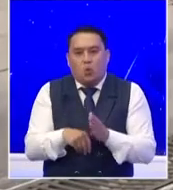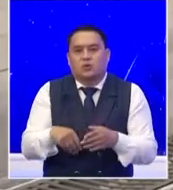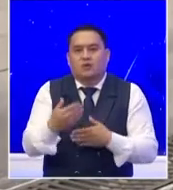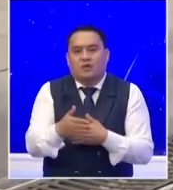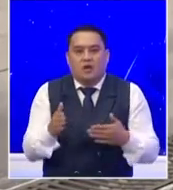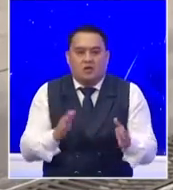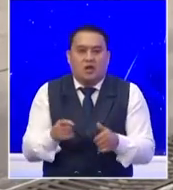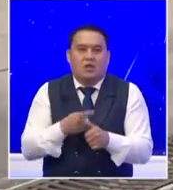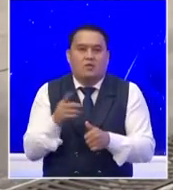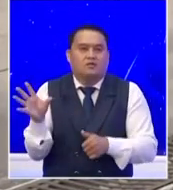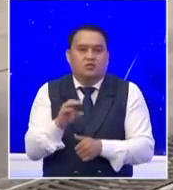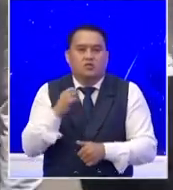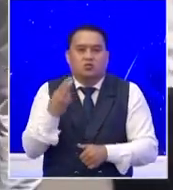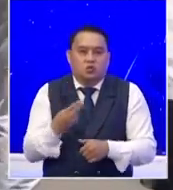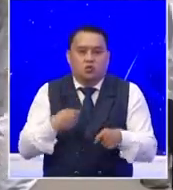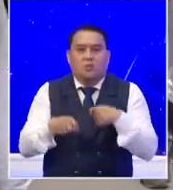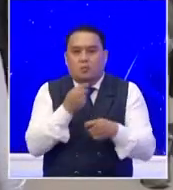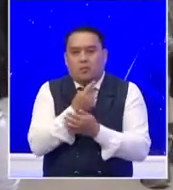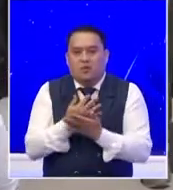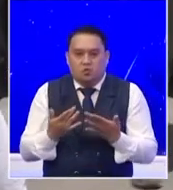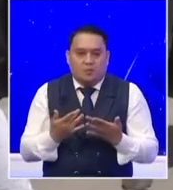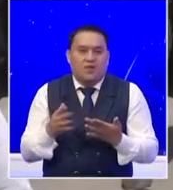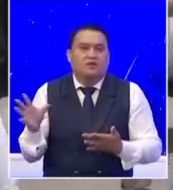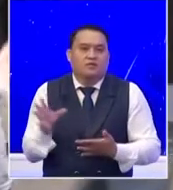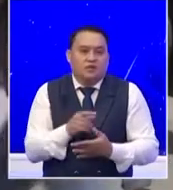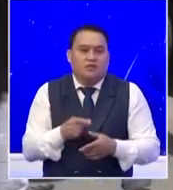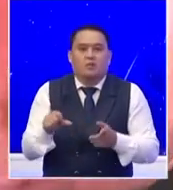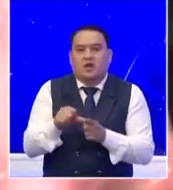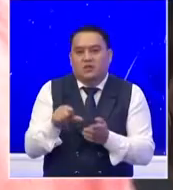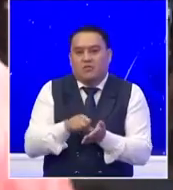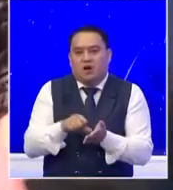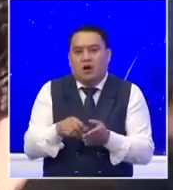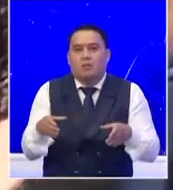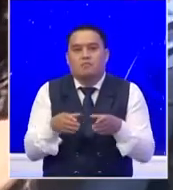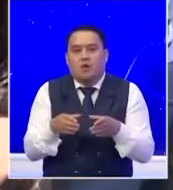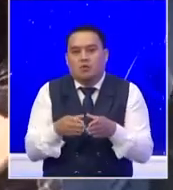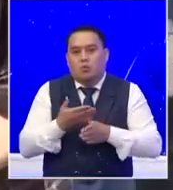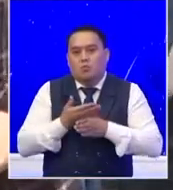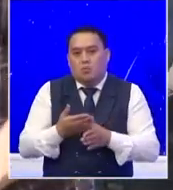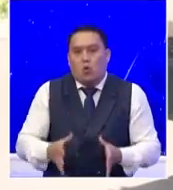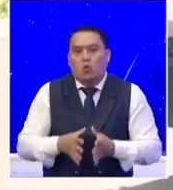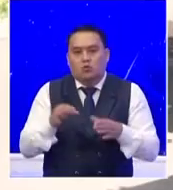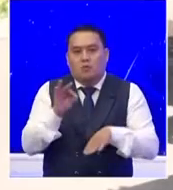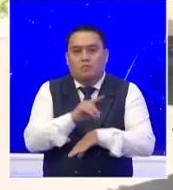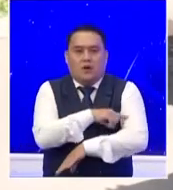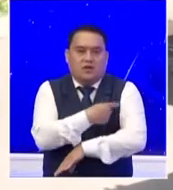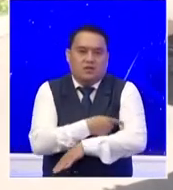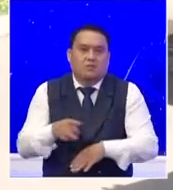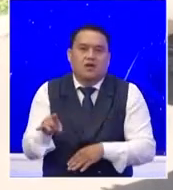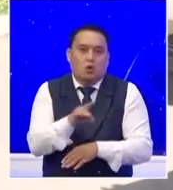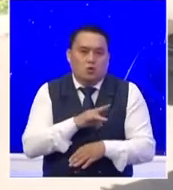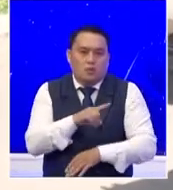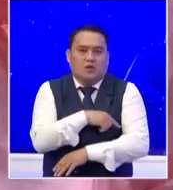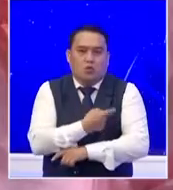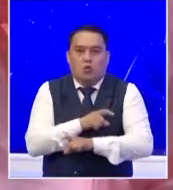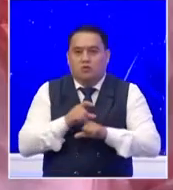корзин наименование всех социально значимых продуктов питания. По словам представителей компании, они оказывают помощь больницам региона. Для